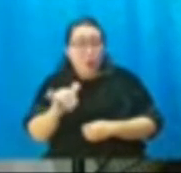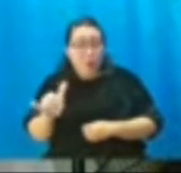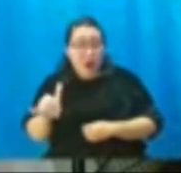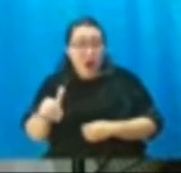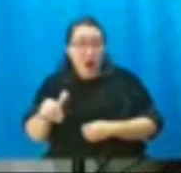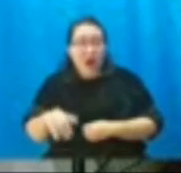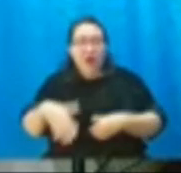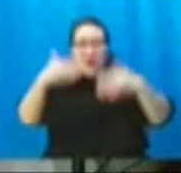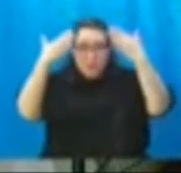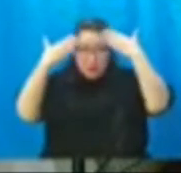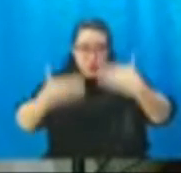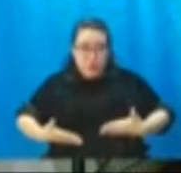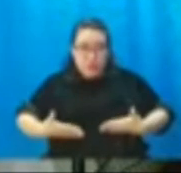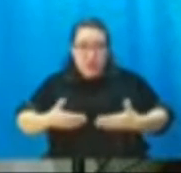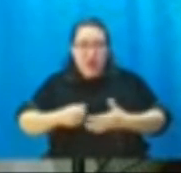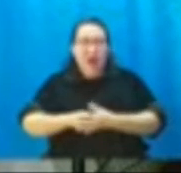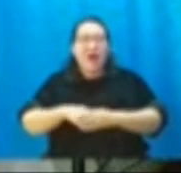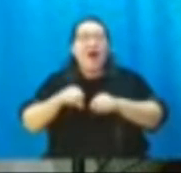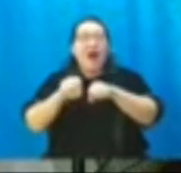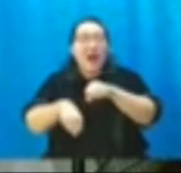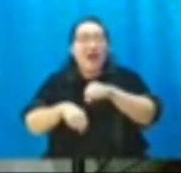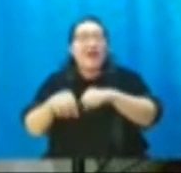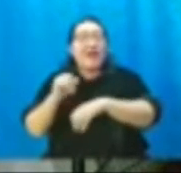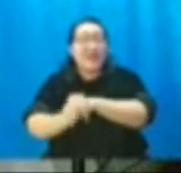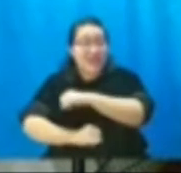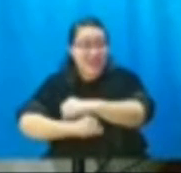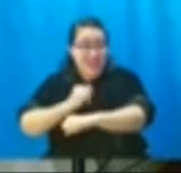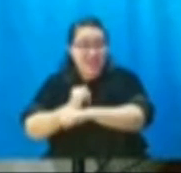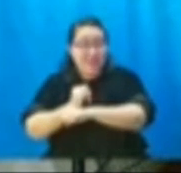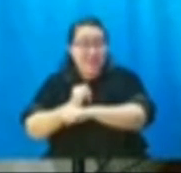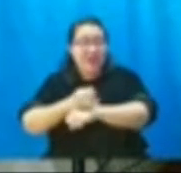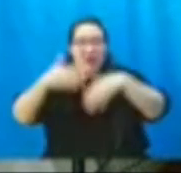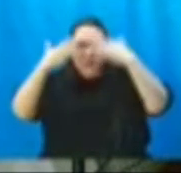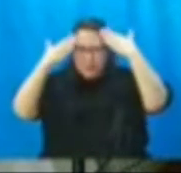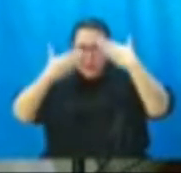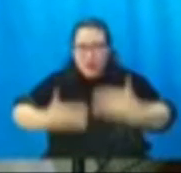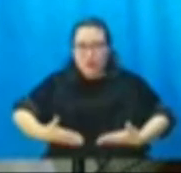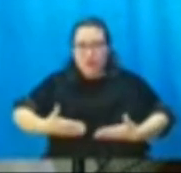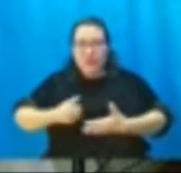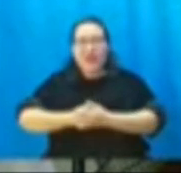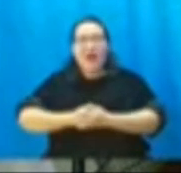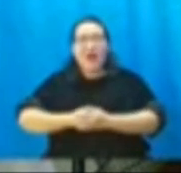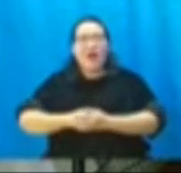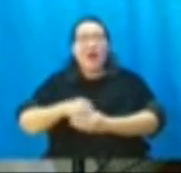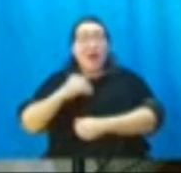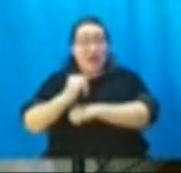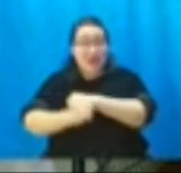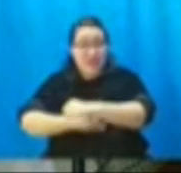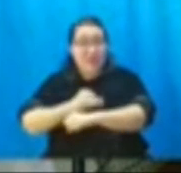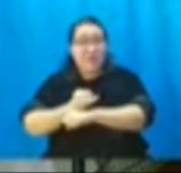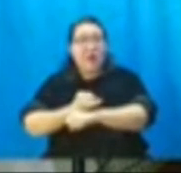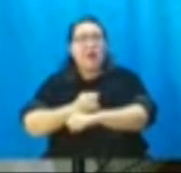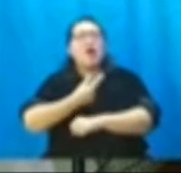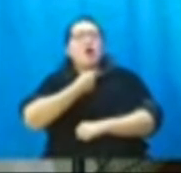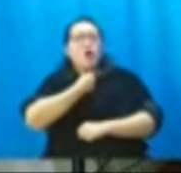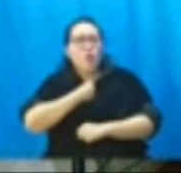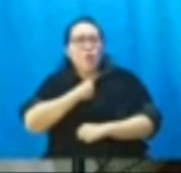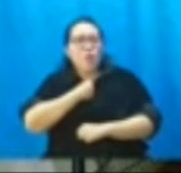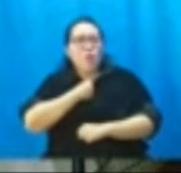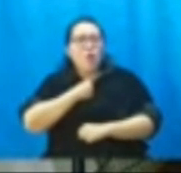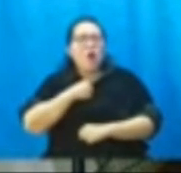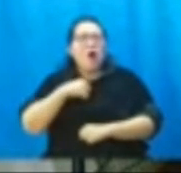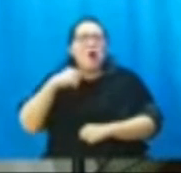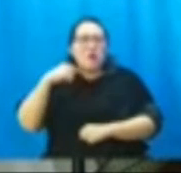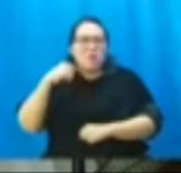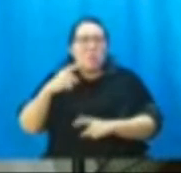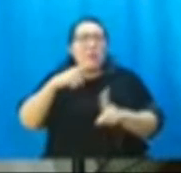bagi kita semua supaya iman kita Iman Manusia iman saya semakin kokoh